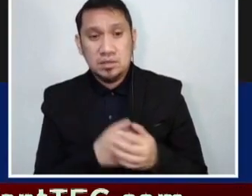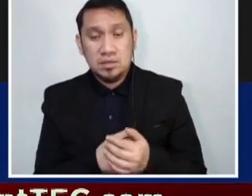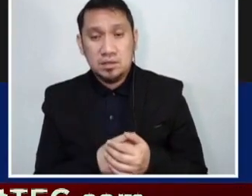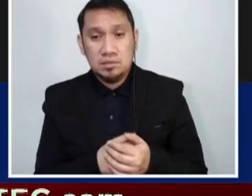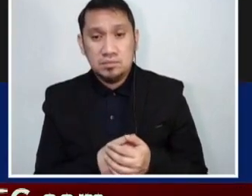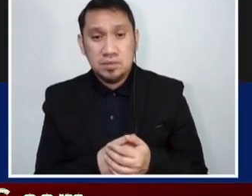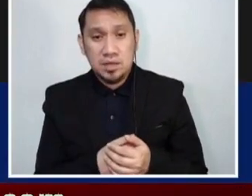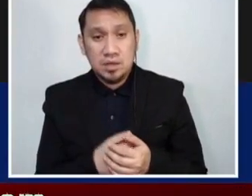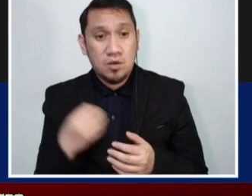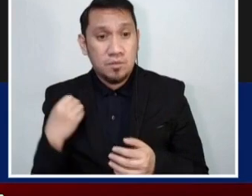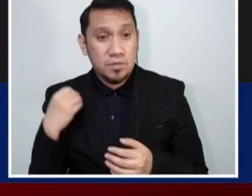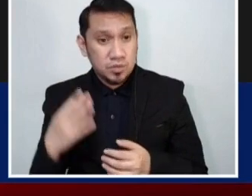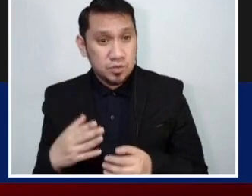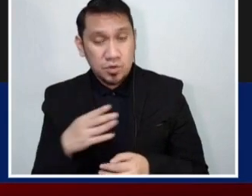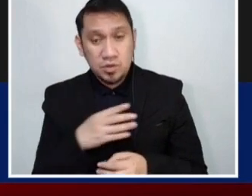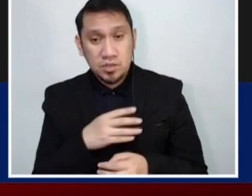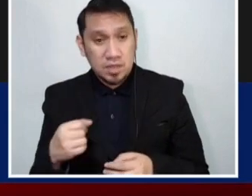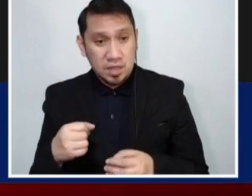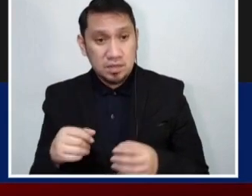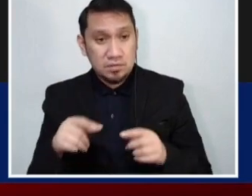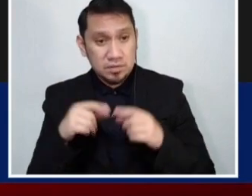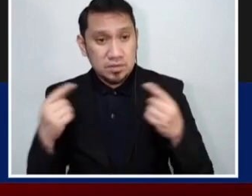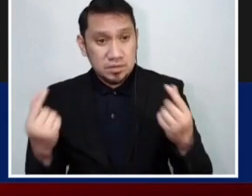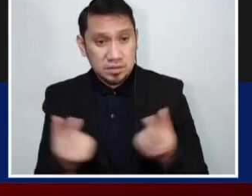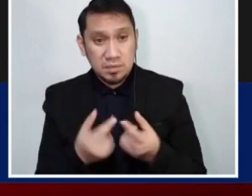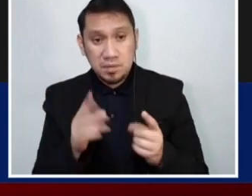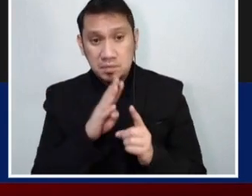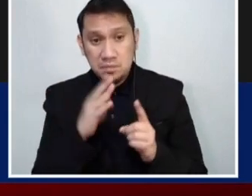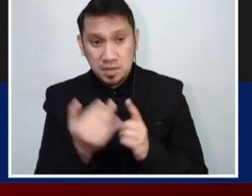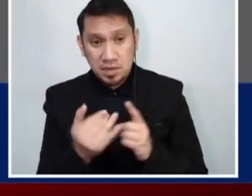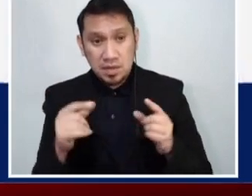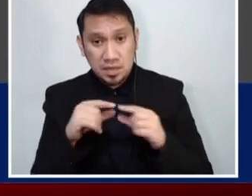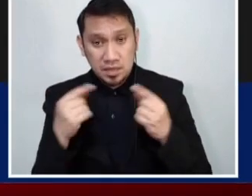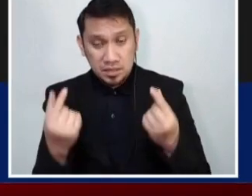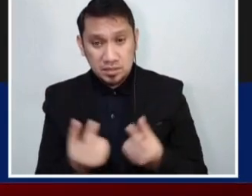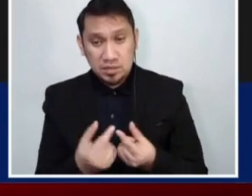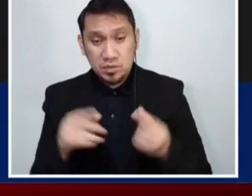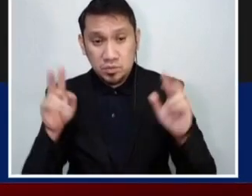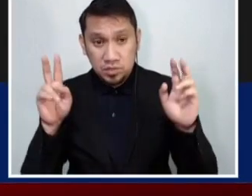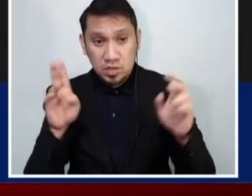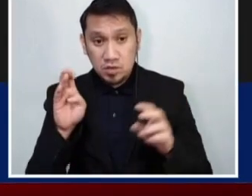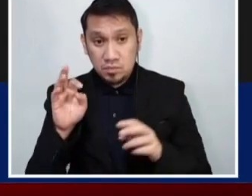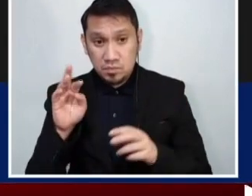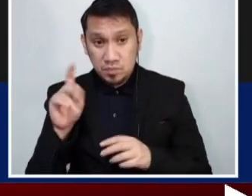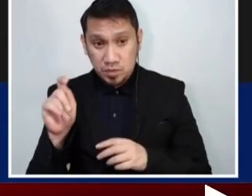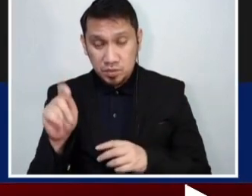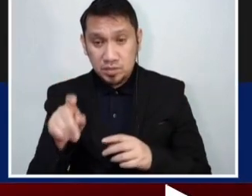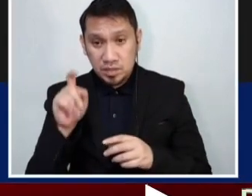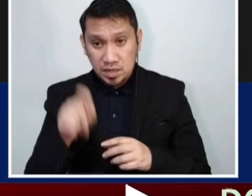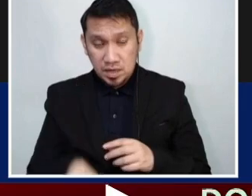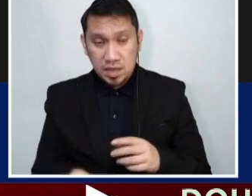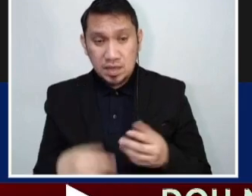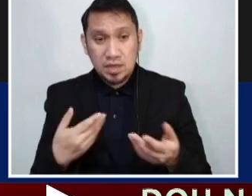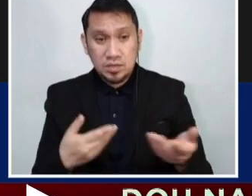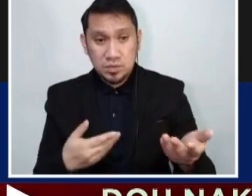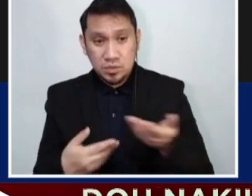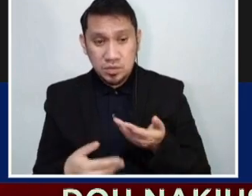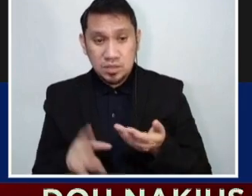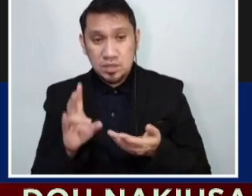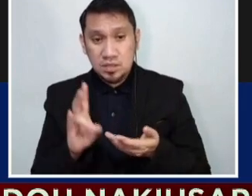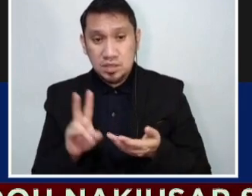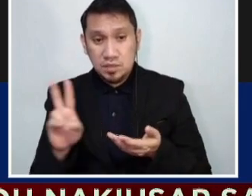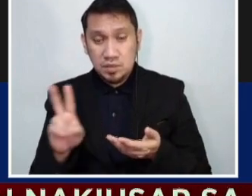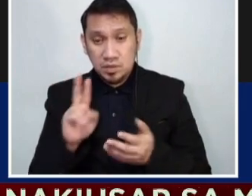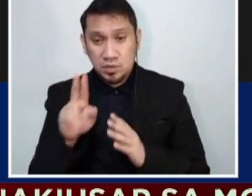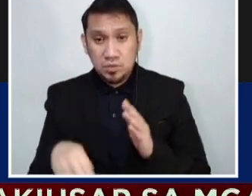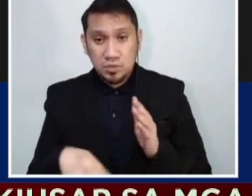the barangay health emergency response team or BERT. They need to submit within 72 hours after the conduct